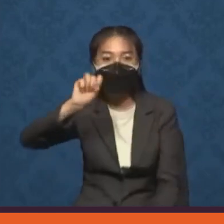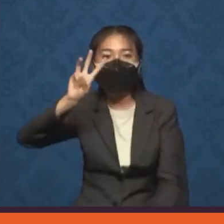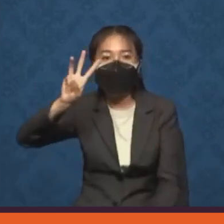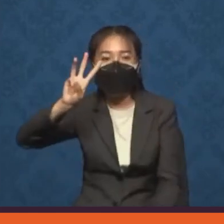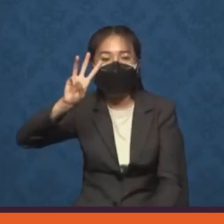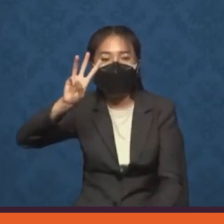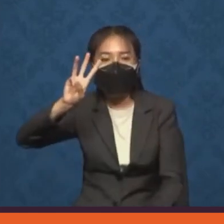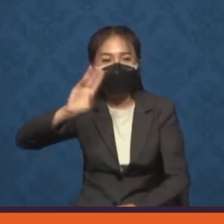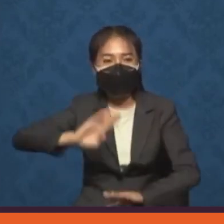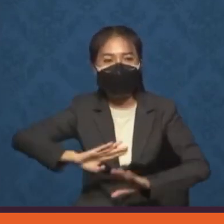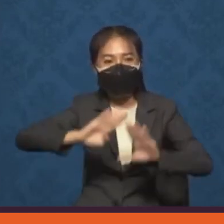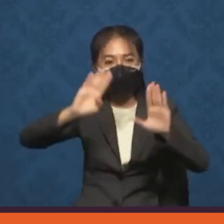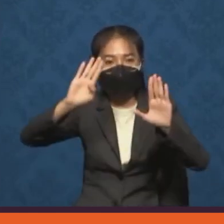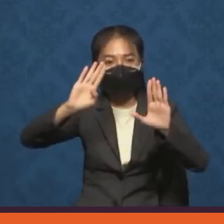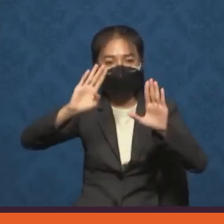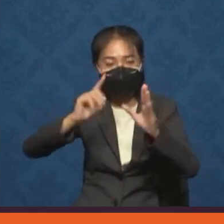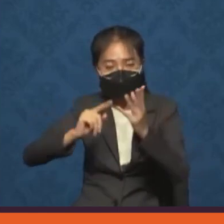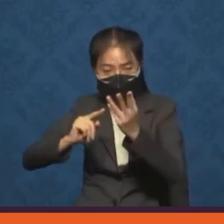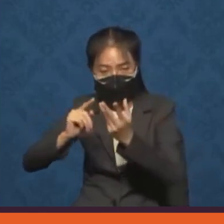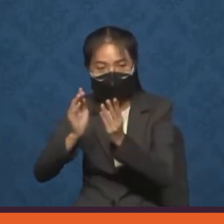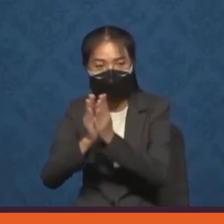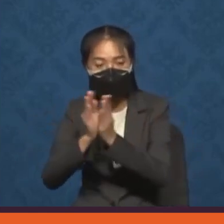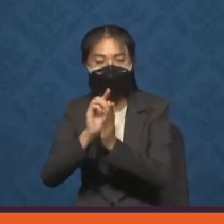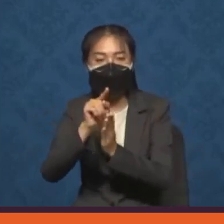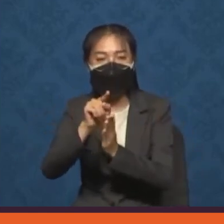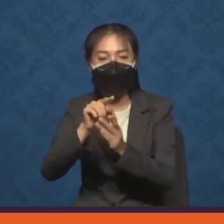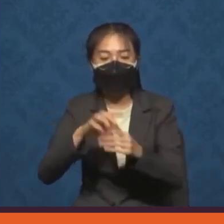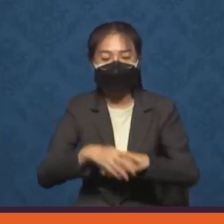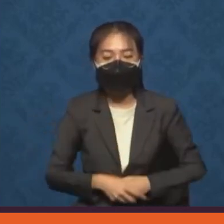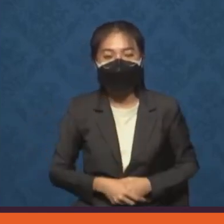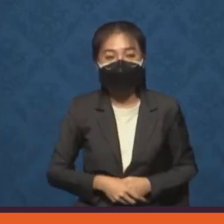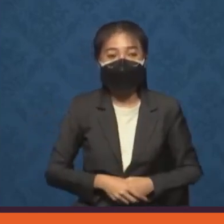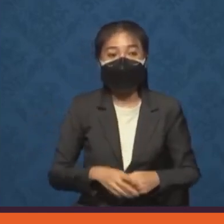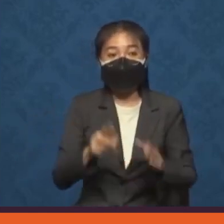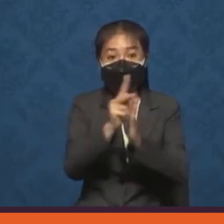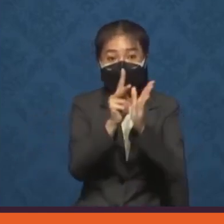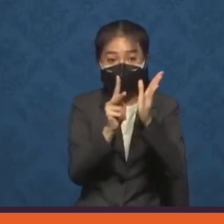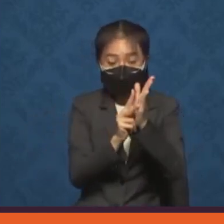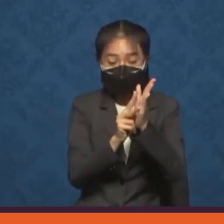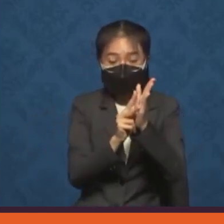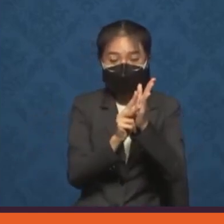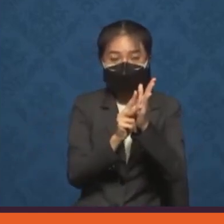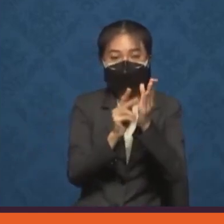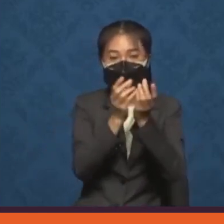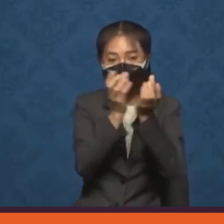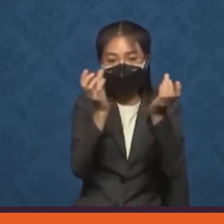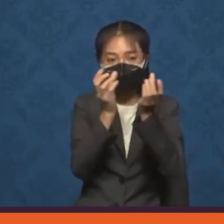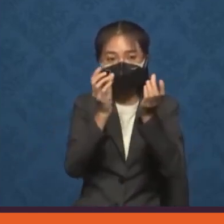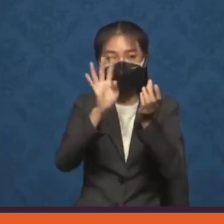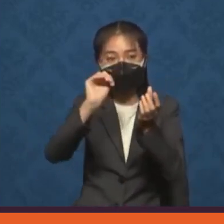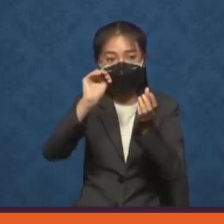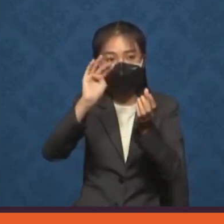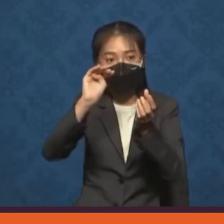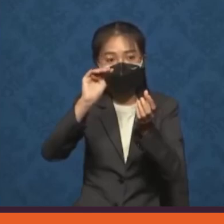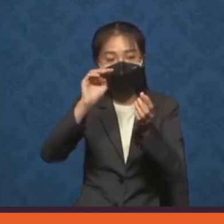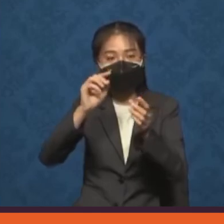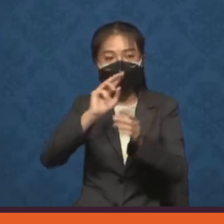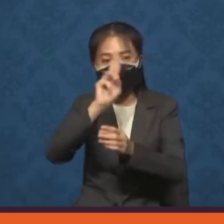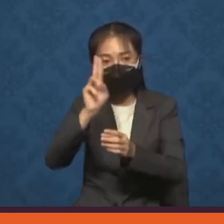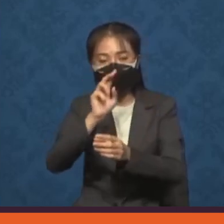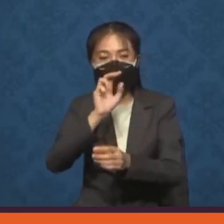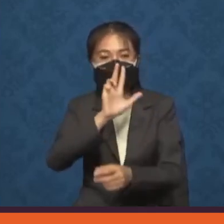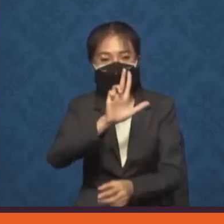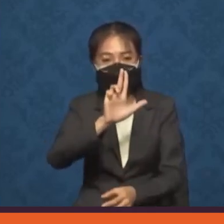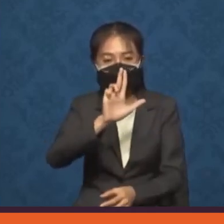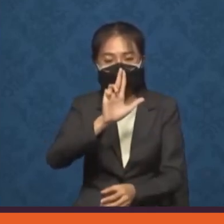ติถ้าผมจำไม่ผิดนะครับมติตอนนั้นเนี่ยรัฐมนูล40ใช้ถึง3ใน5นะเมื่อกี้ค้นมาเรียบร้อยแล้วสว.จะถอดได้ต้องใช้3ใ